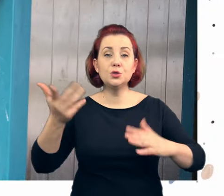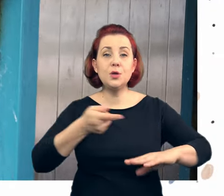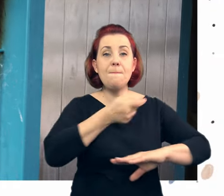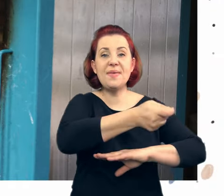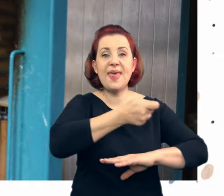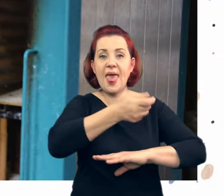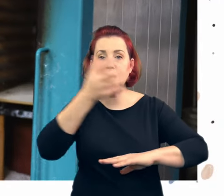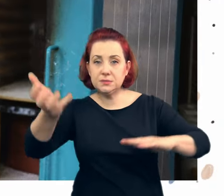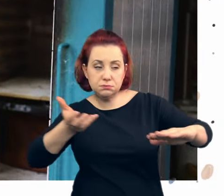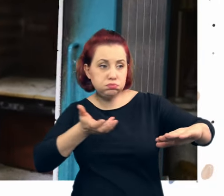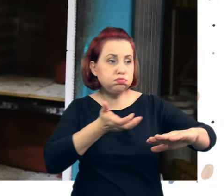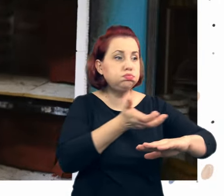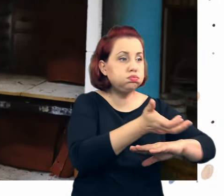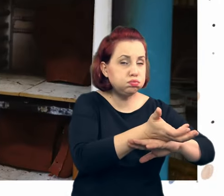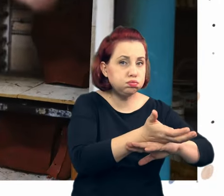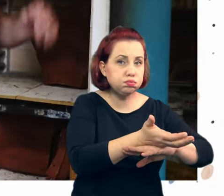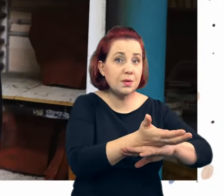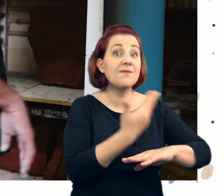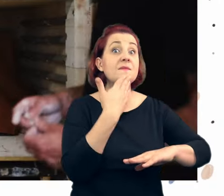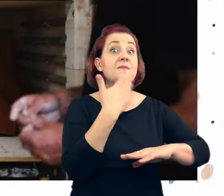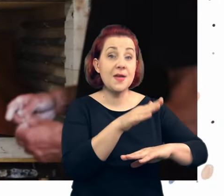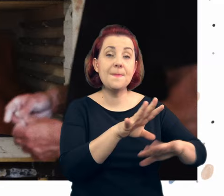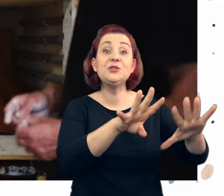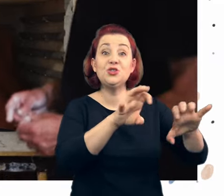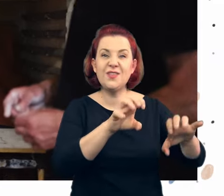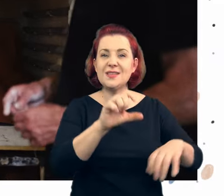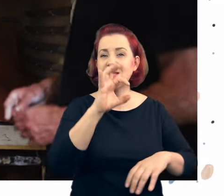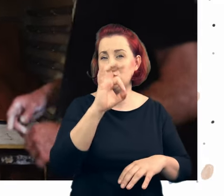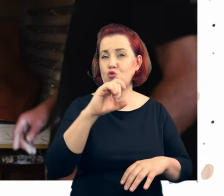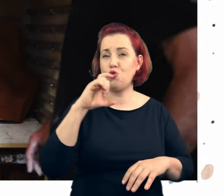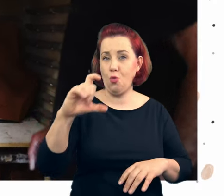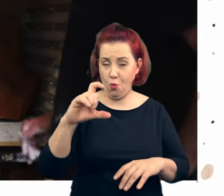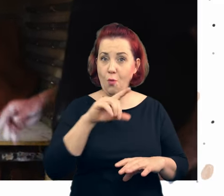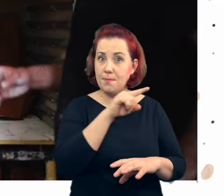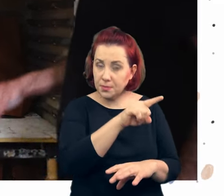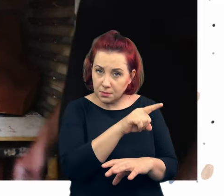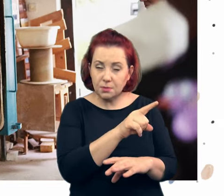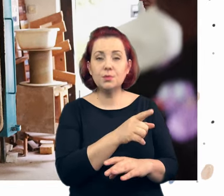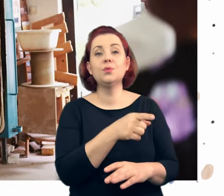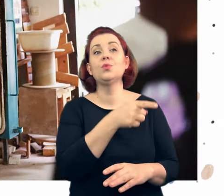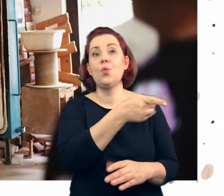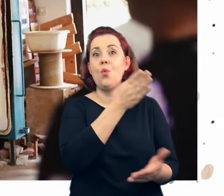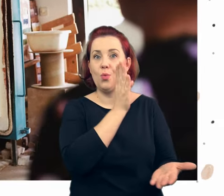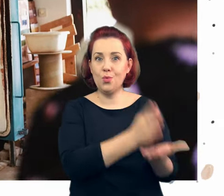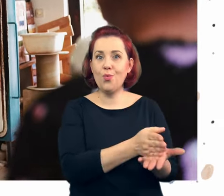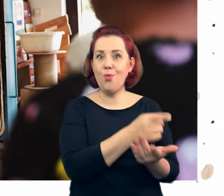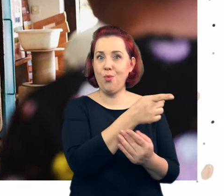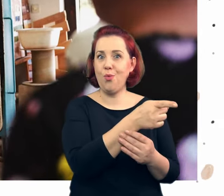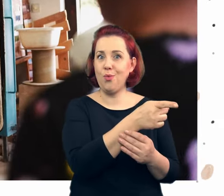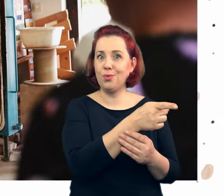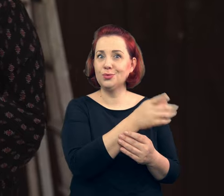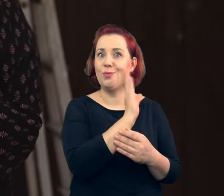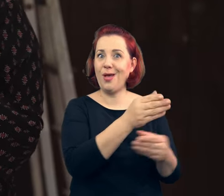włożyć do pieca, wypalić na temperaturę 900 stopni. I tak jak powiedziałam, wtedy będę miała